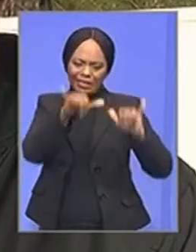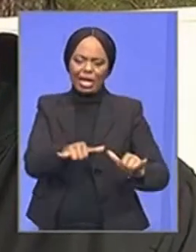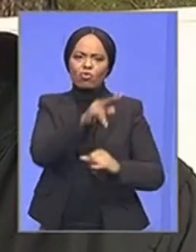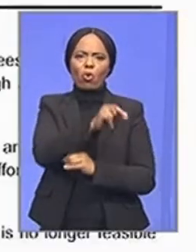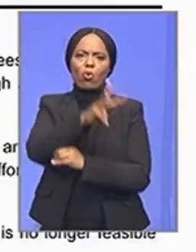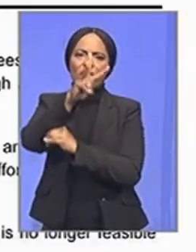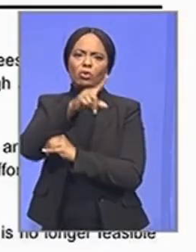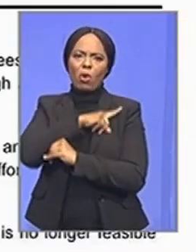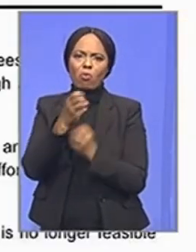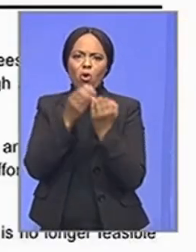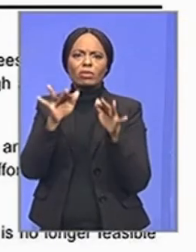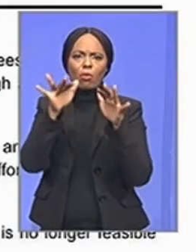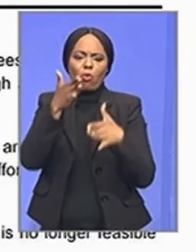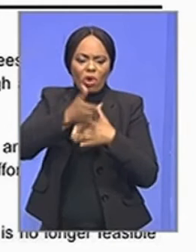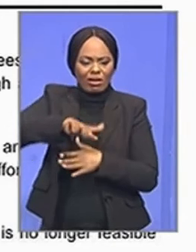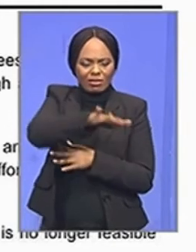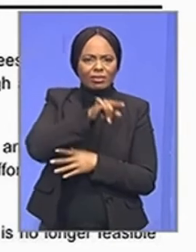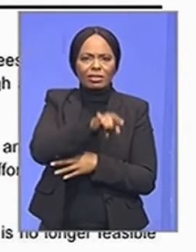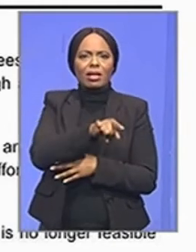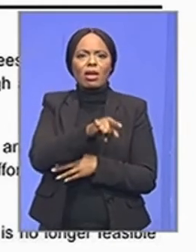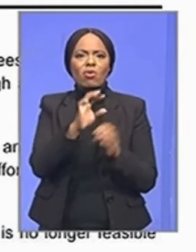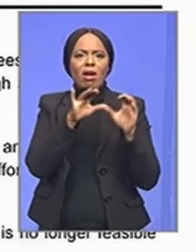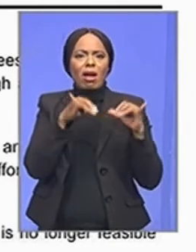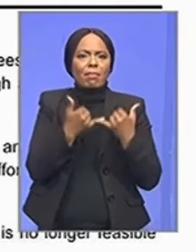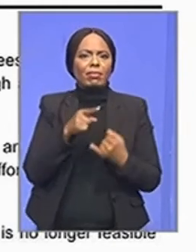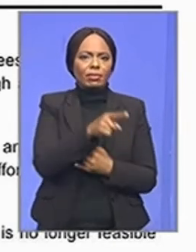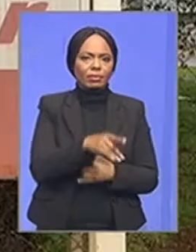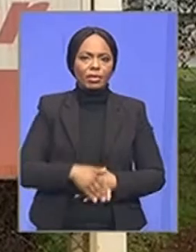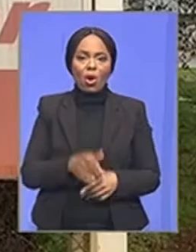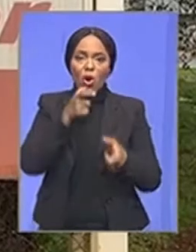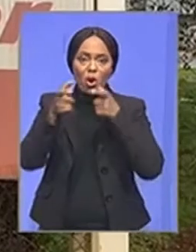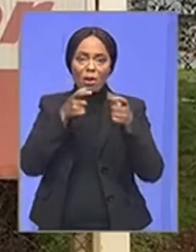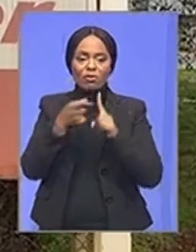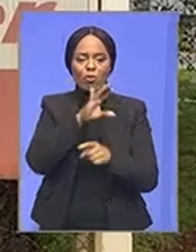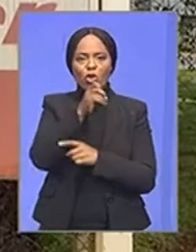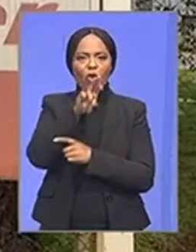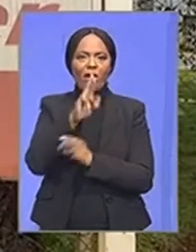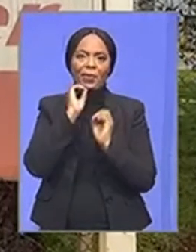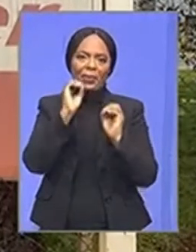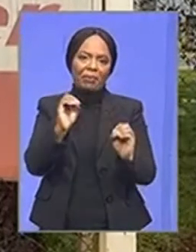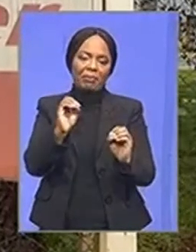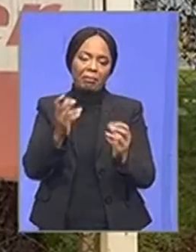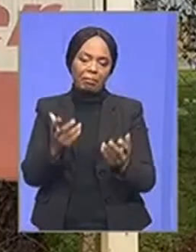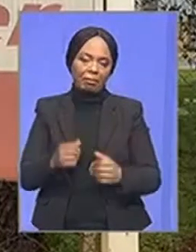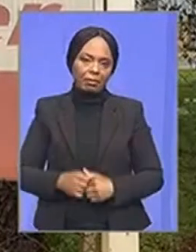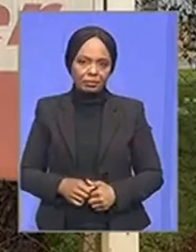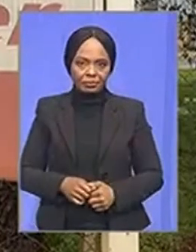batho ba bantsi. Maiteko a go bona tsibogo mo setlamong ga atlega. Zebulon Maine, SABC News, Lichtenburg.